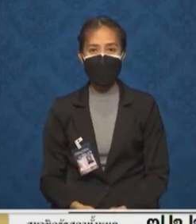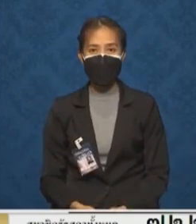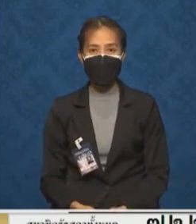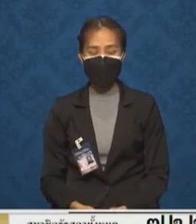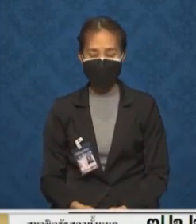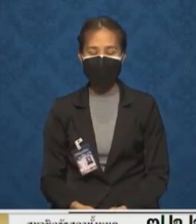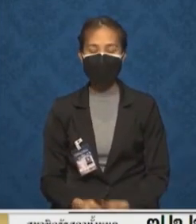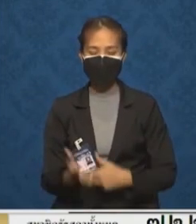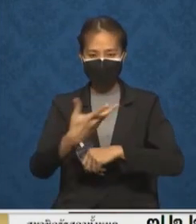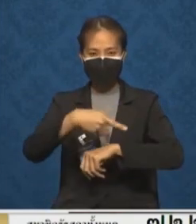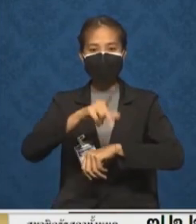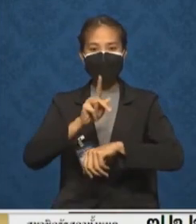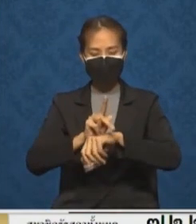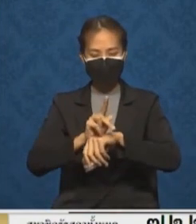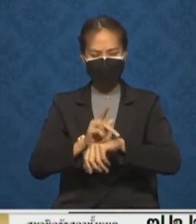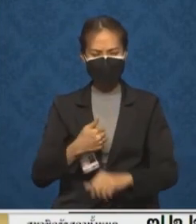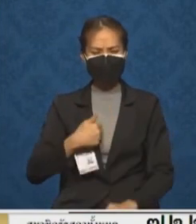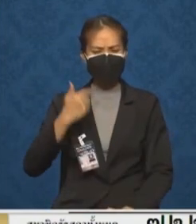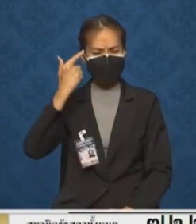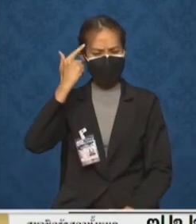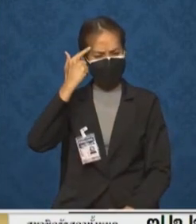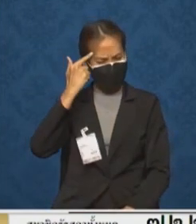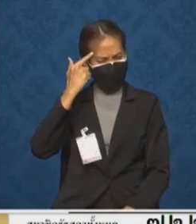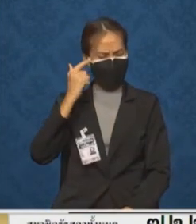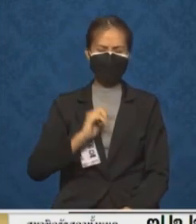ท่านท่านครับคงปฏิเสธไม่ได้ครับ